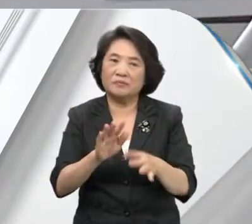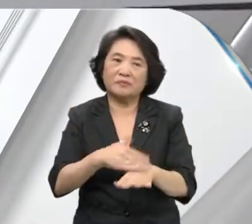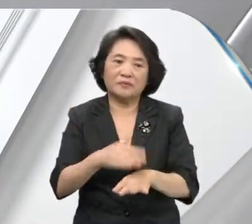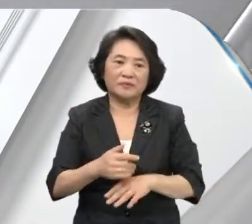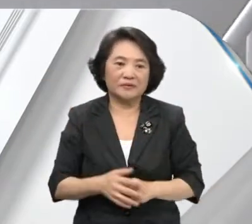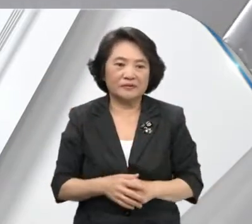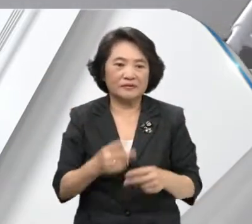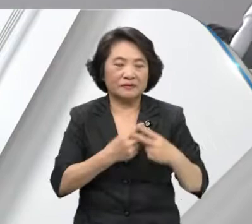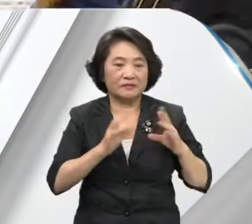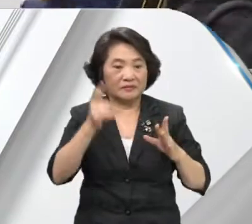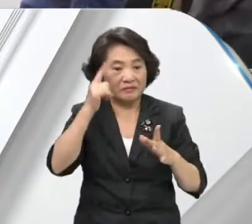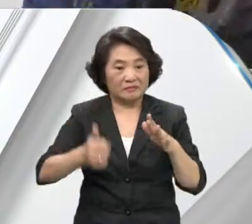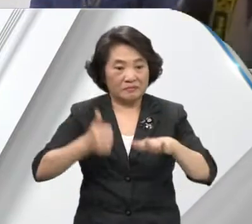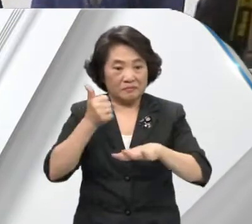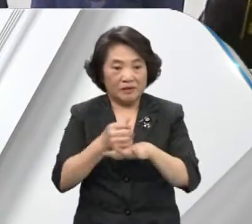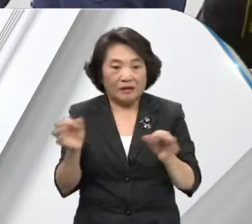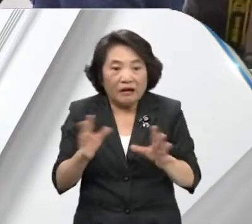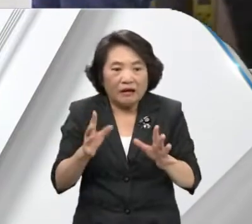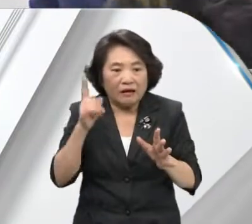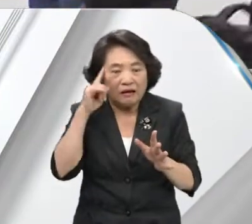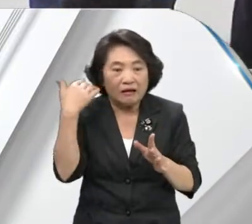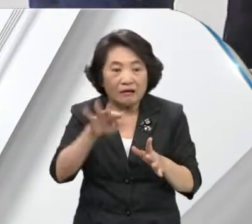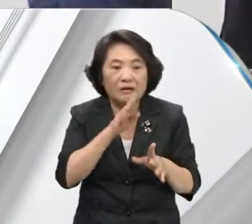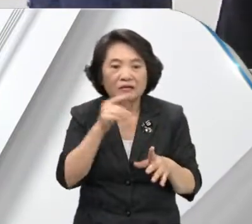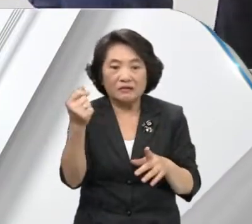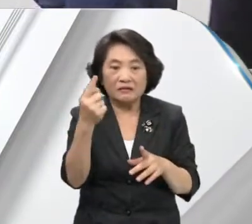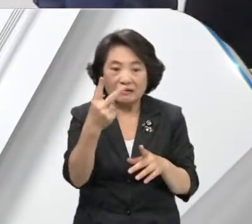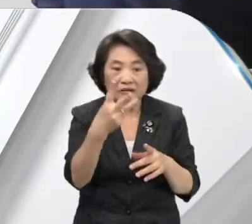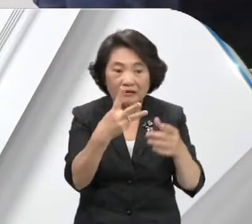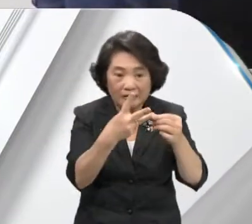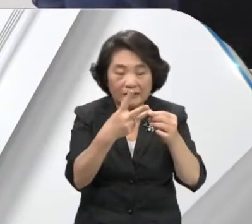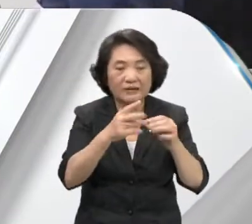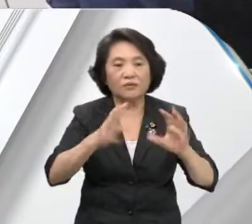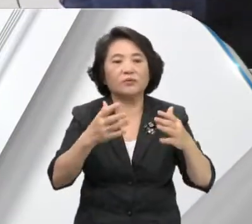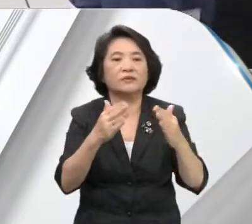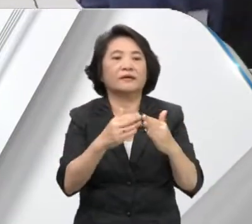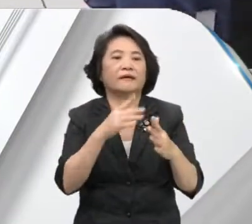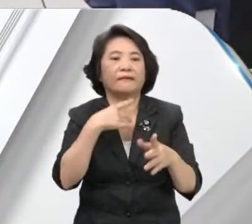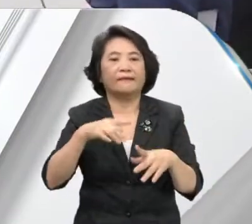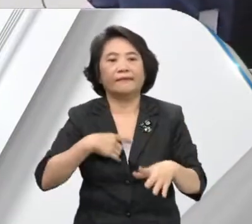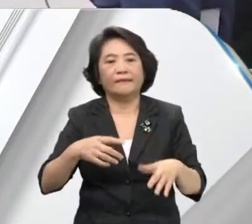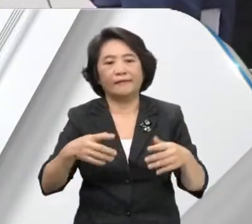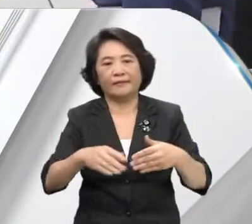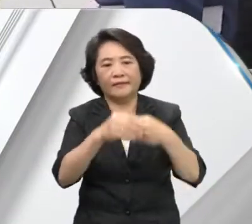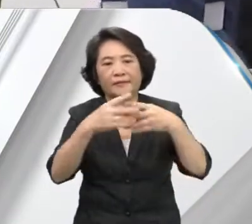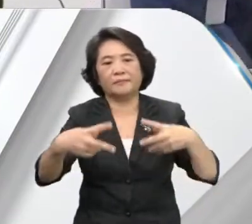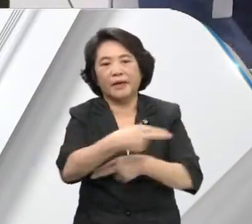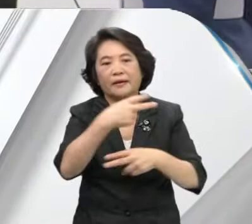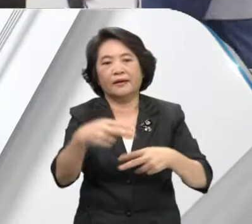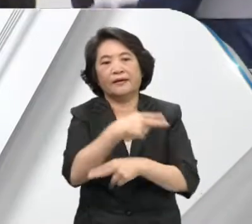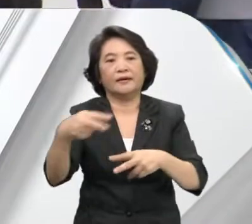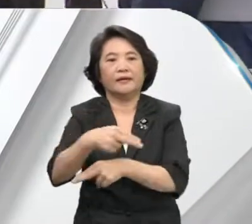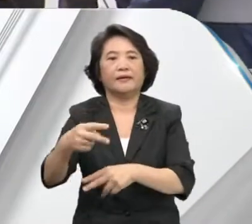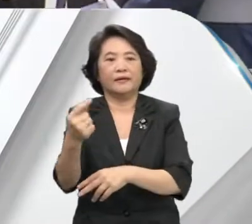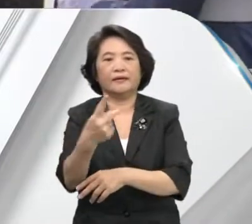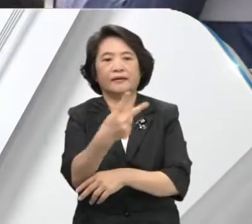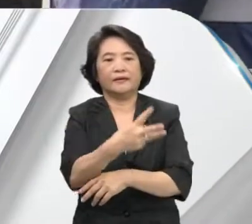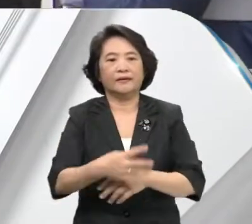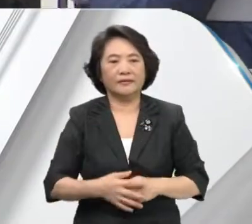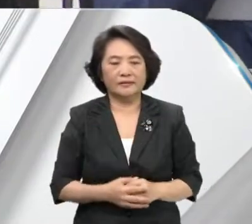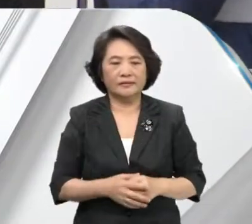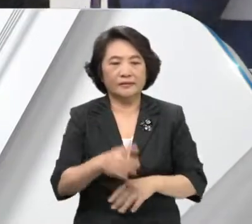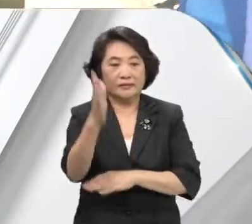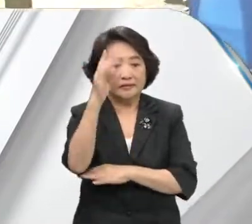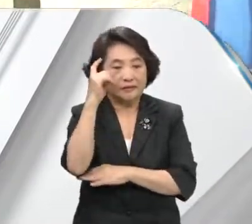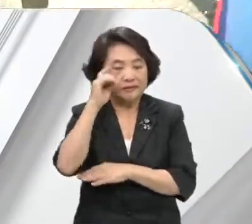总统蔡英文上映莫多两年内，经由新东米、普林吉比、巴拿马、韩国与多米尼加廿三个国家陆续同台湾团购。蔡政